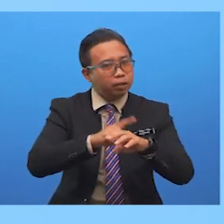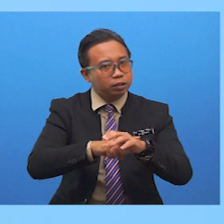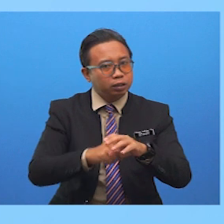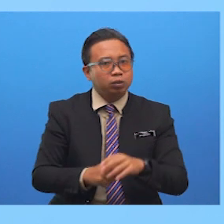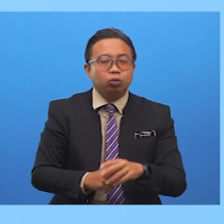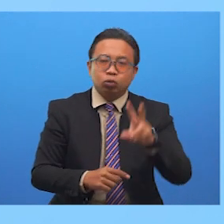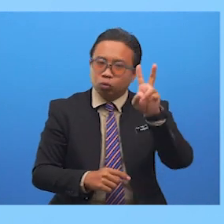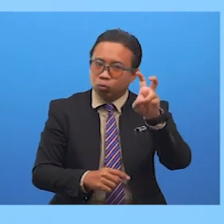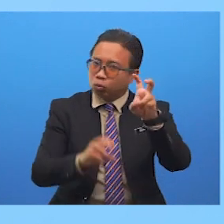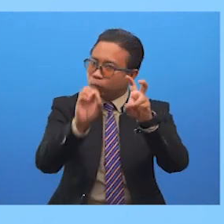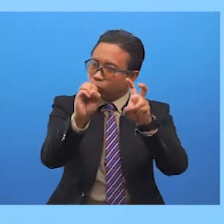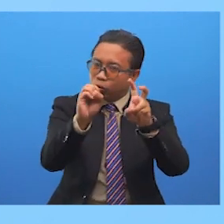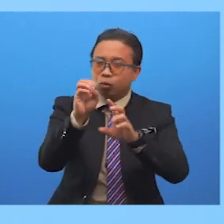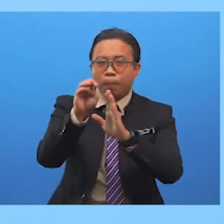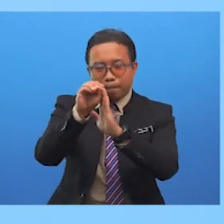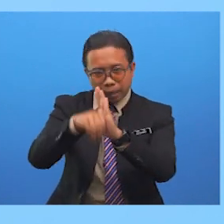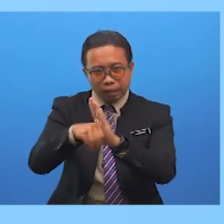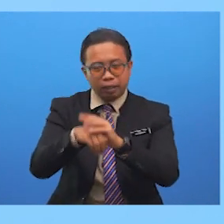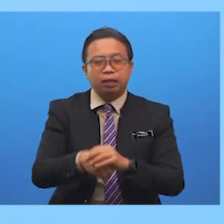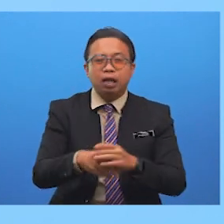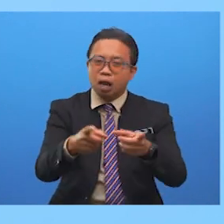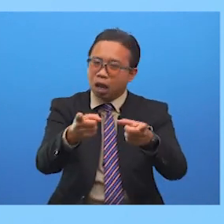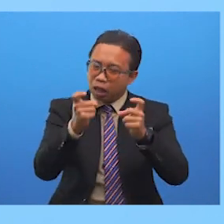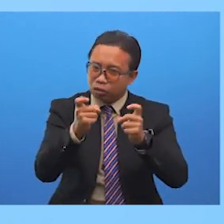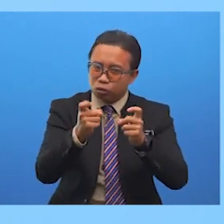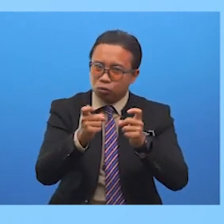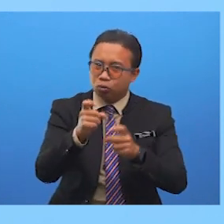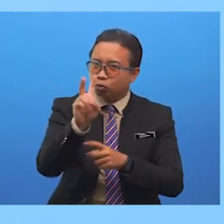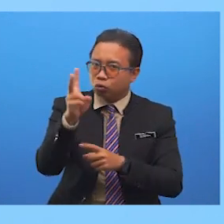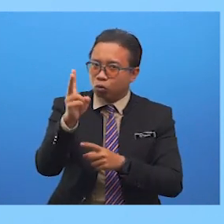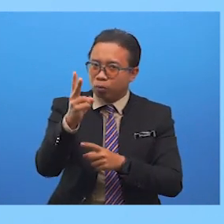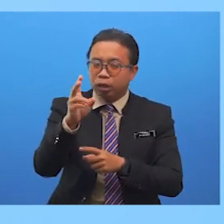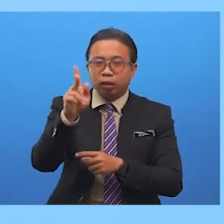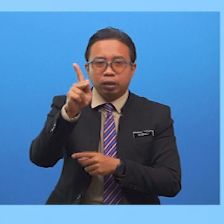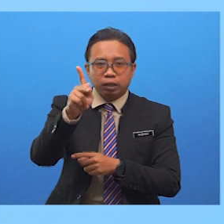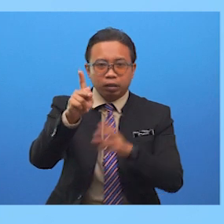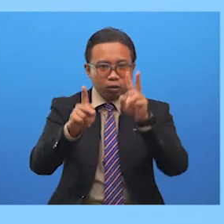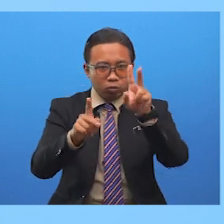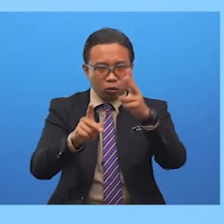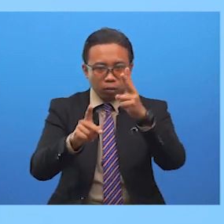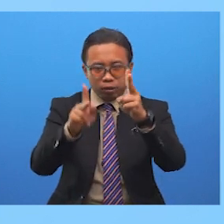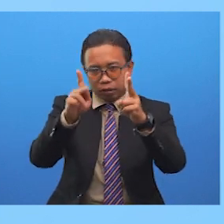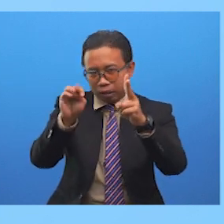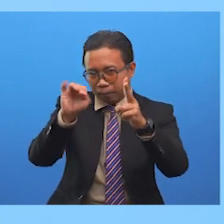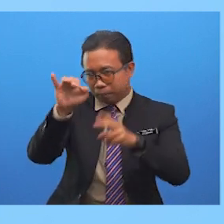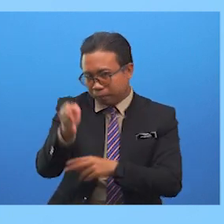20 menit dengan kelajuan sebanyak 12 KPJ